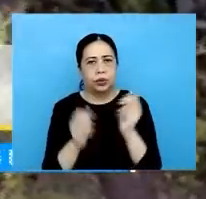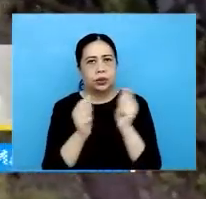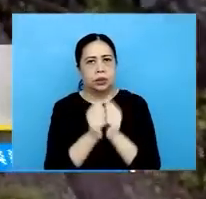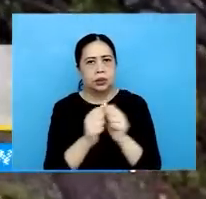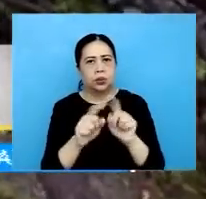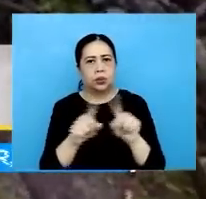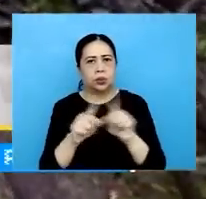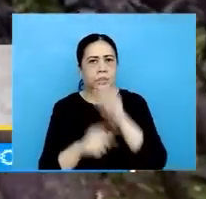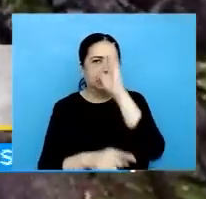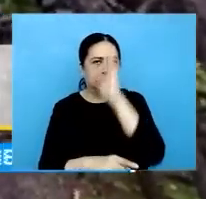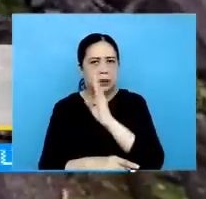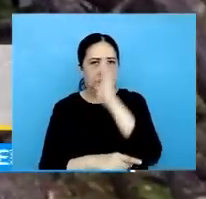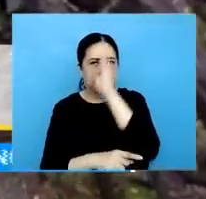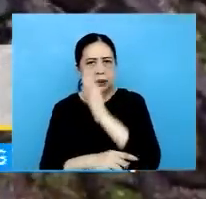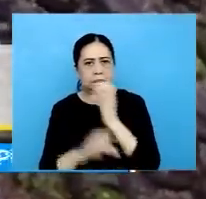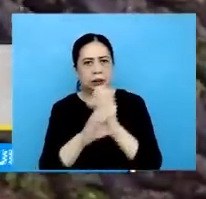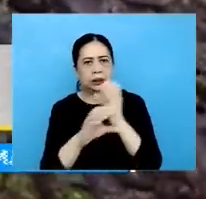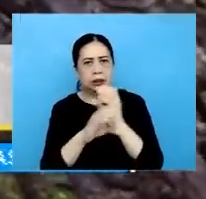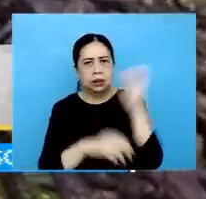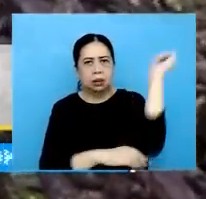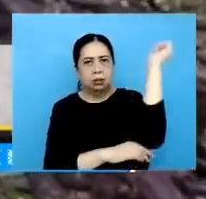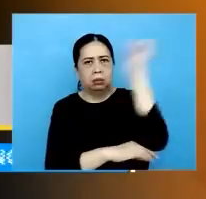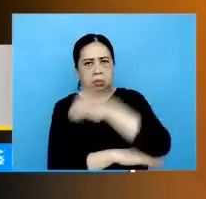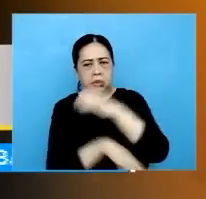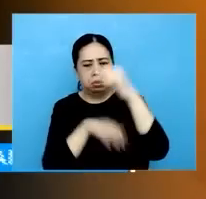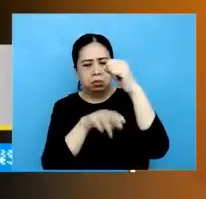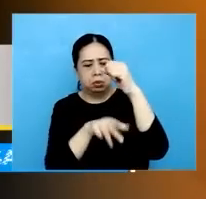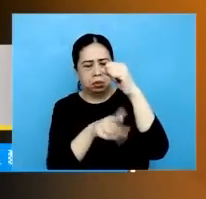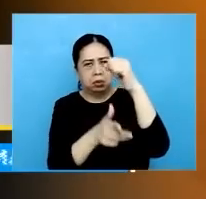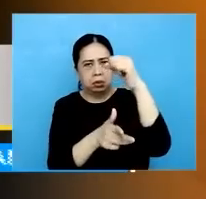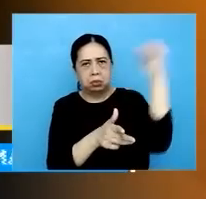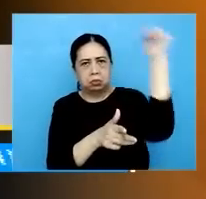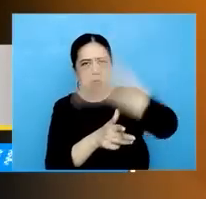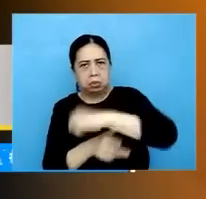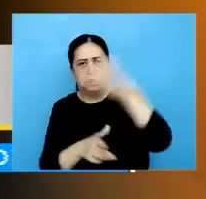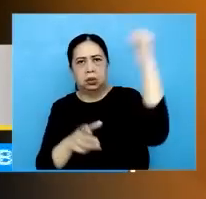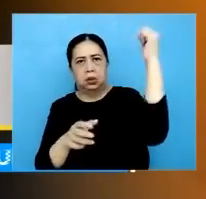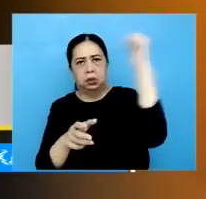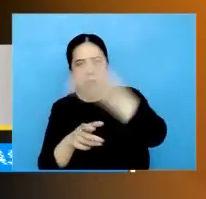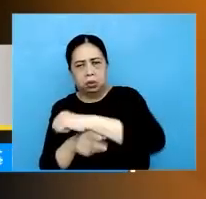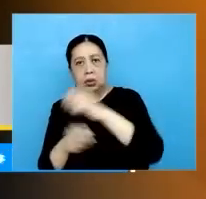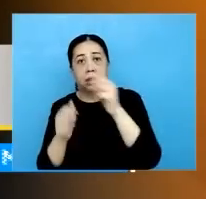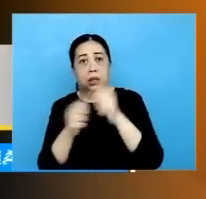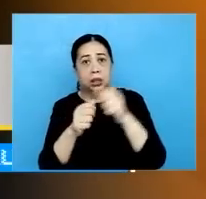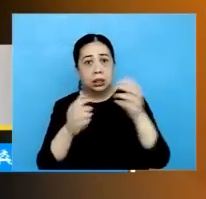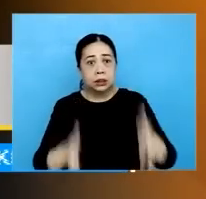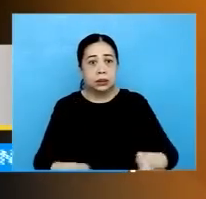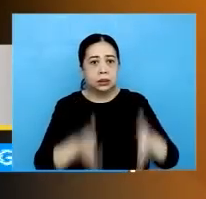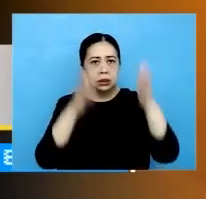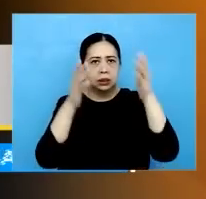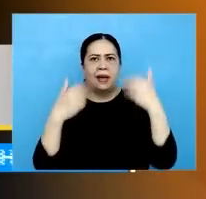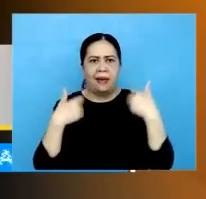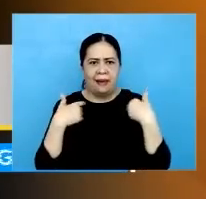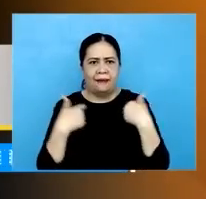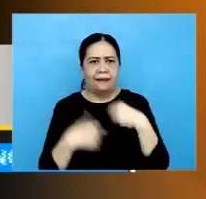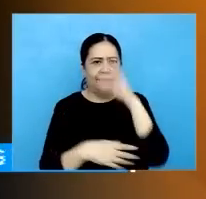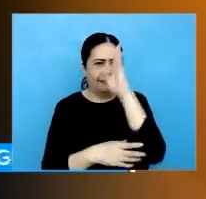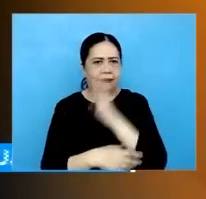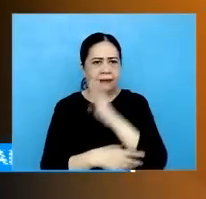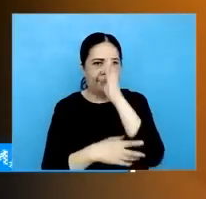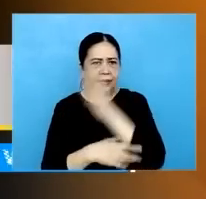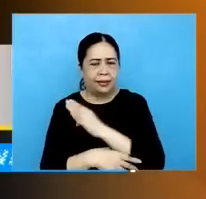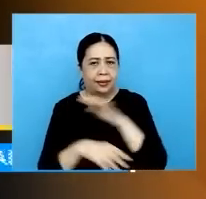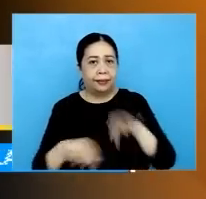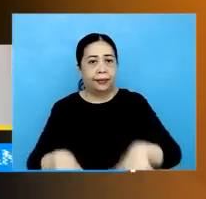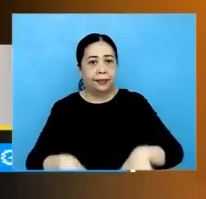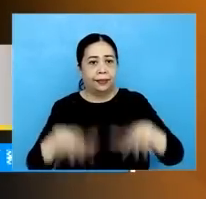ang mga nasirang sasakyan ng mabagsakan ng mga puno. Kahit malalaking gusali, hindi nakaligtas sa bagsik ng bagyo. Binaha rin ang